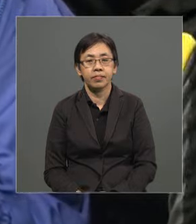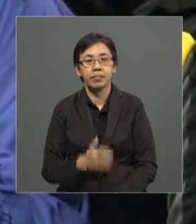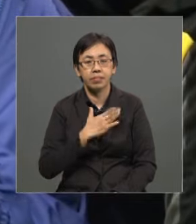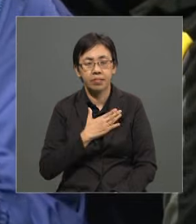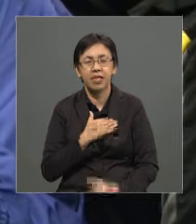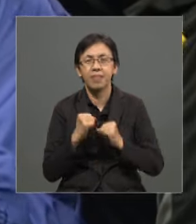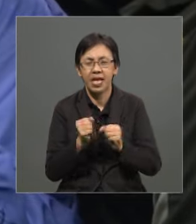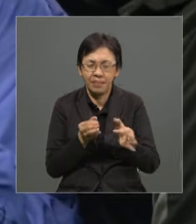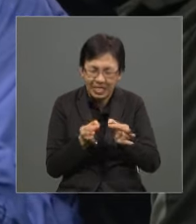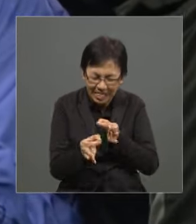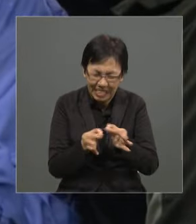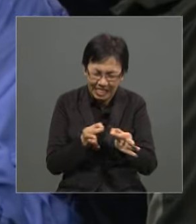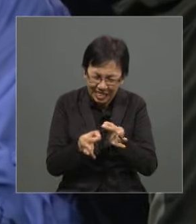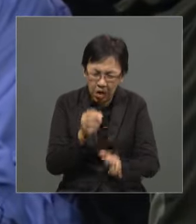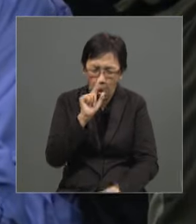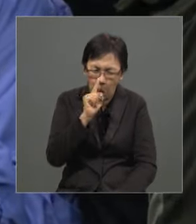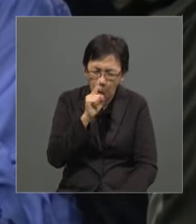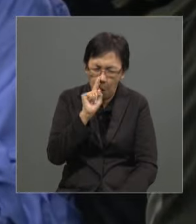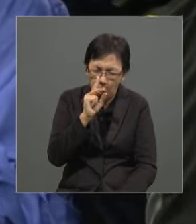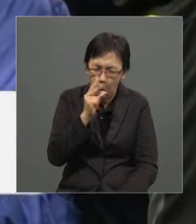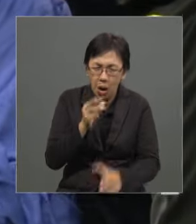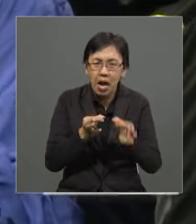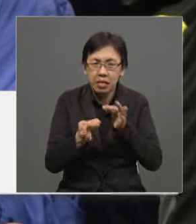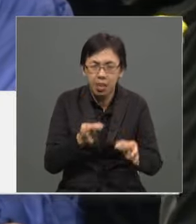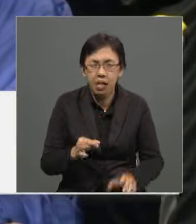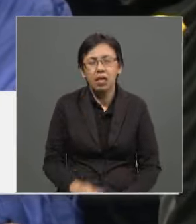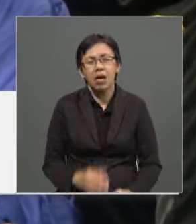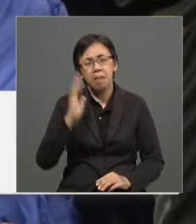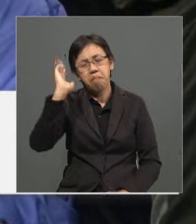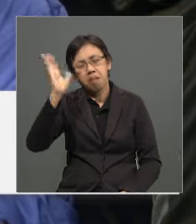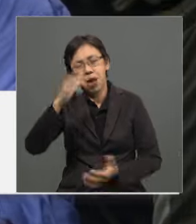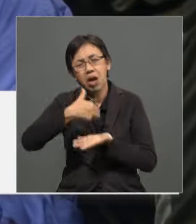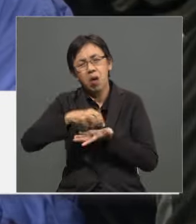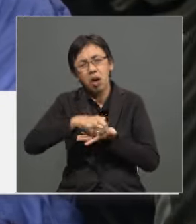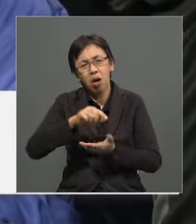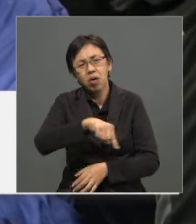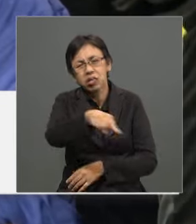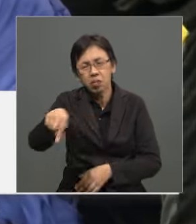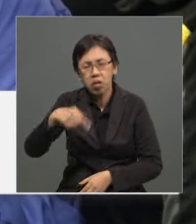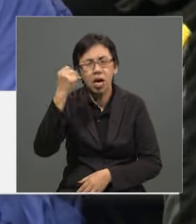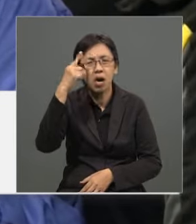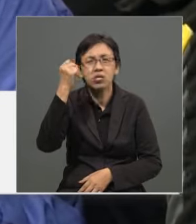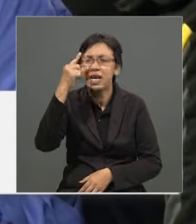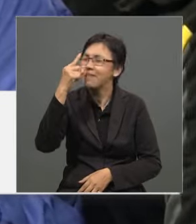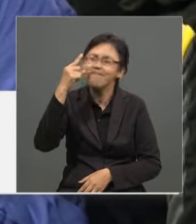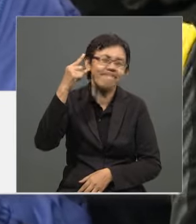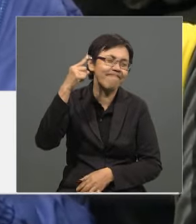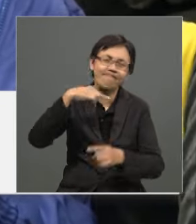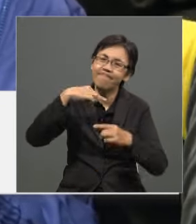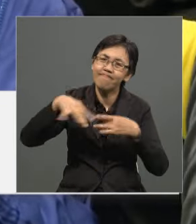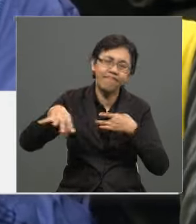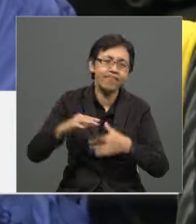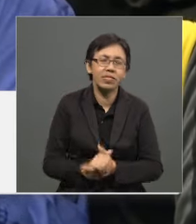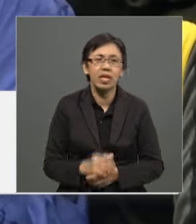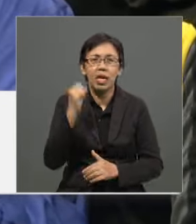อธิบายอยู่หลายครั้งหลายหนฟังการอภิปรายเมื่อวานเก็ยังยังเข้าใจไม่ถูกยังเข้า